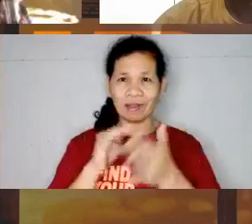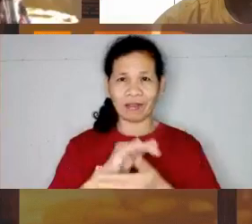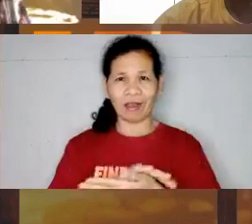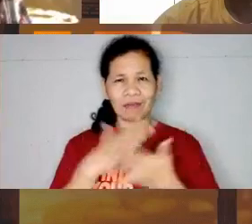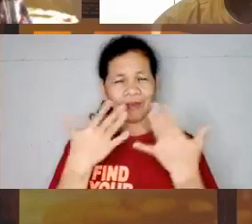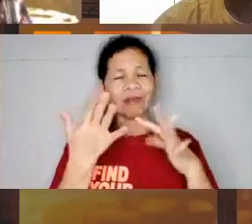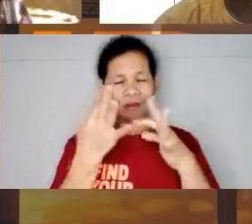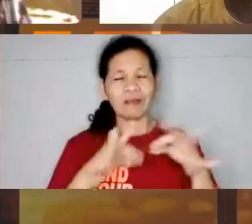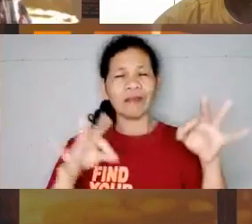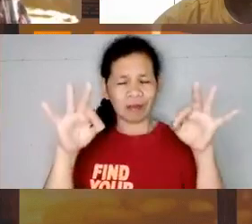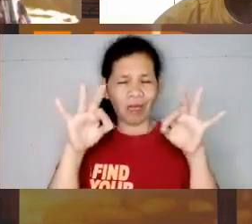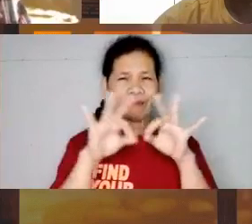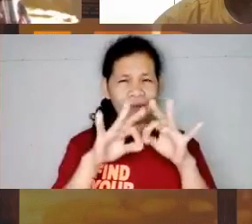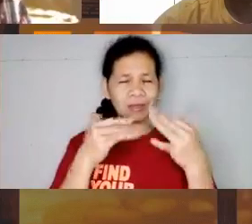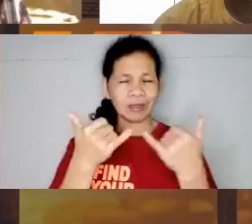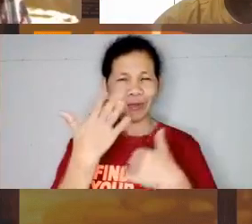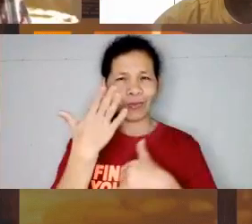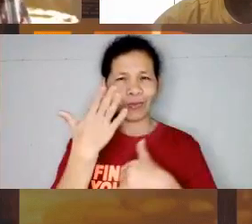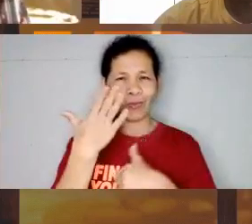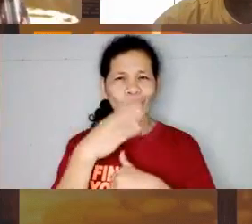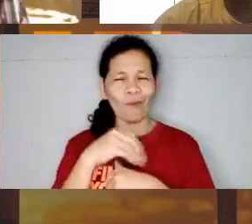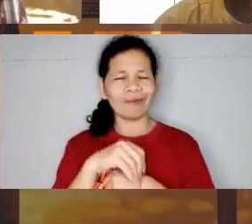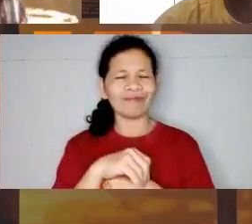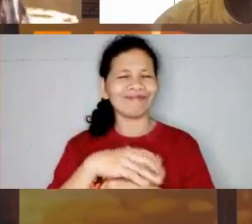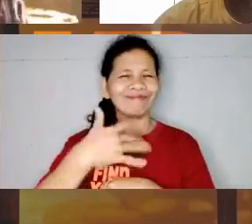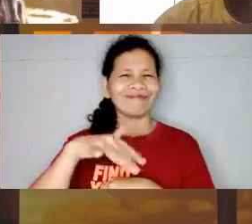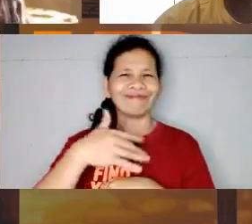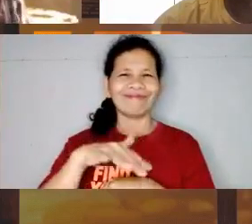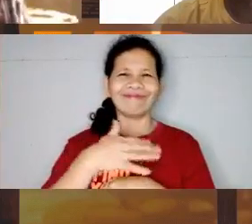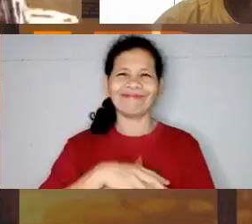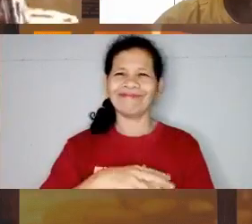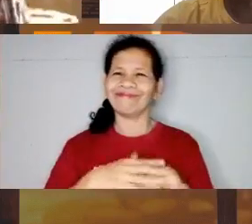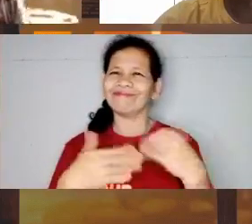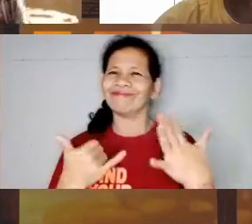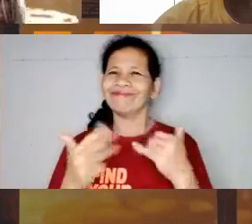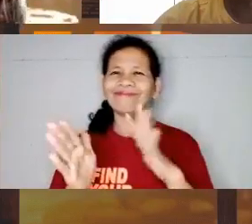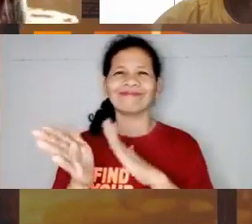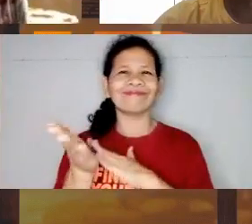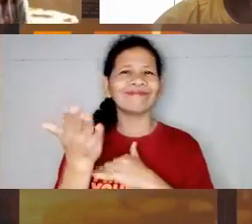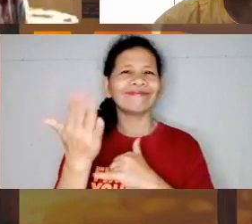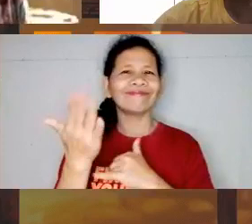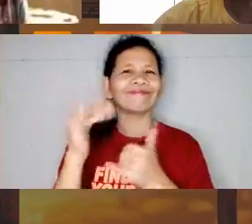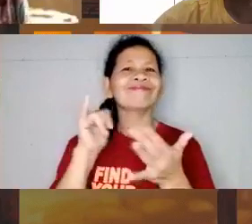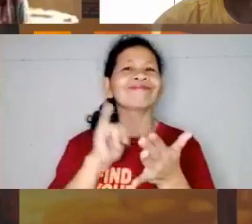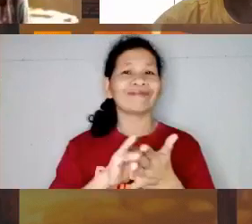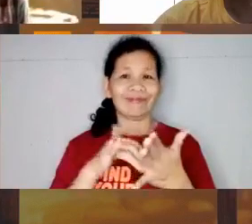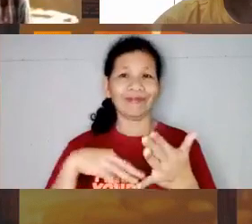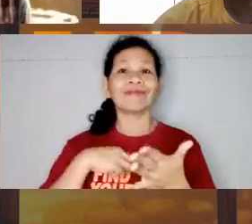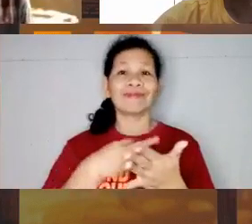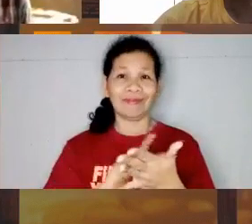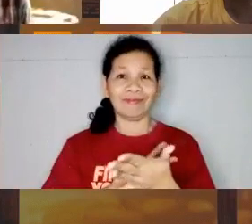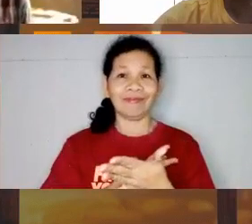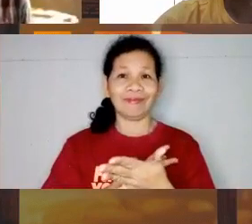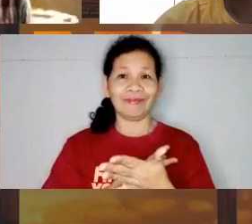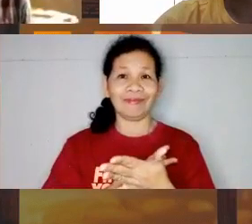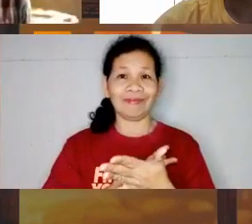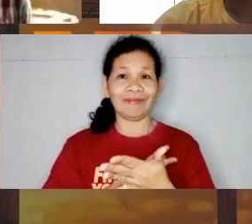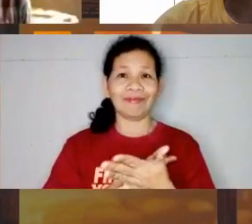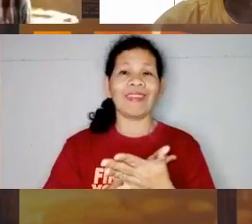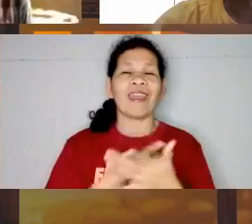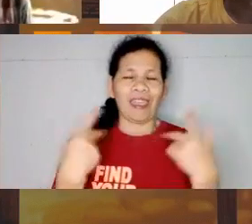nito ngayong umaga, Pastor Jove, ano? Na dapat yung mga Adventista talagang mayroong